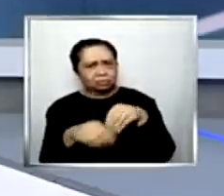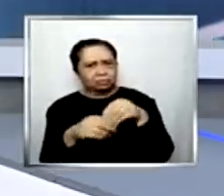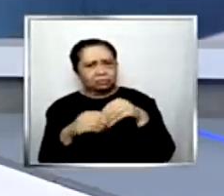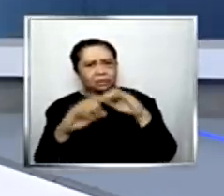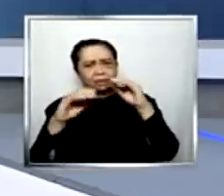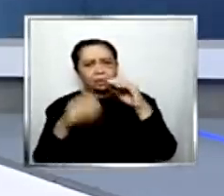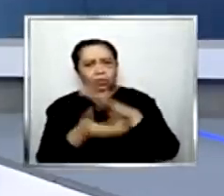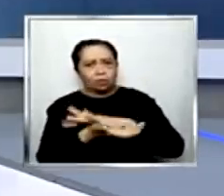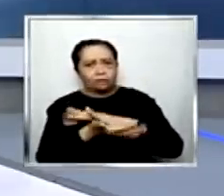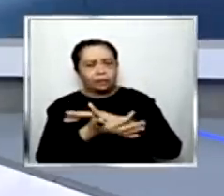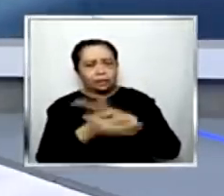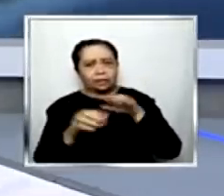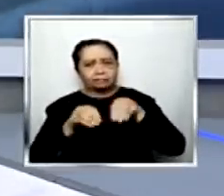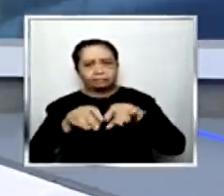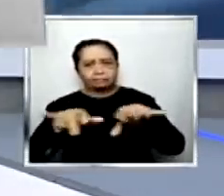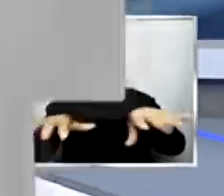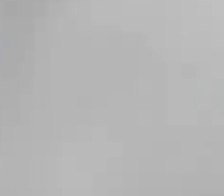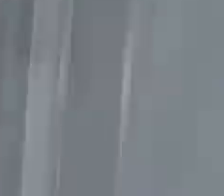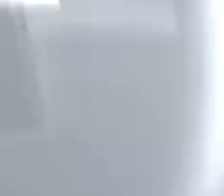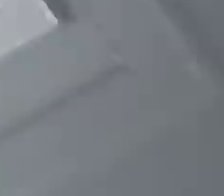pandemic? Narito ang aking report.